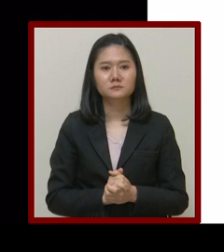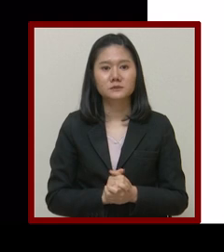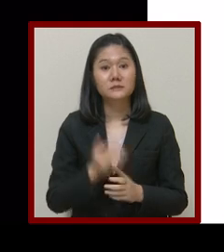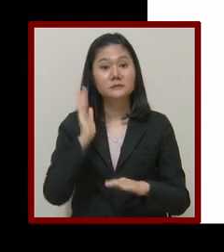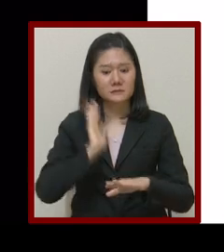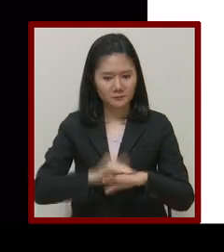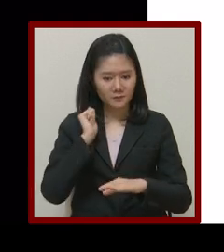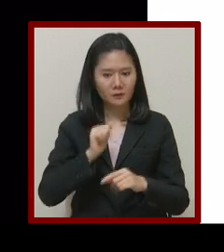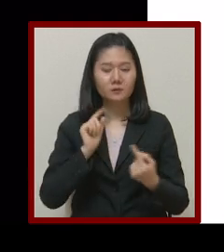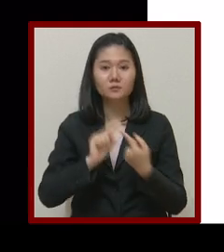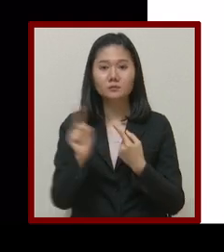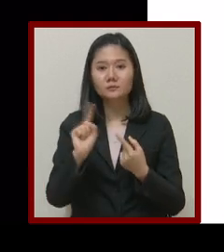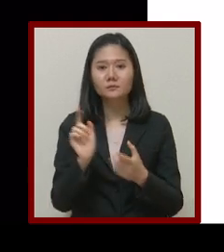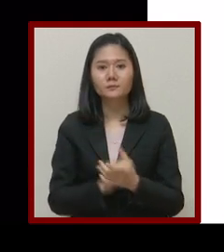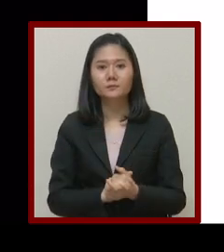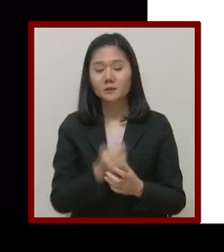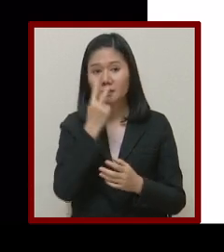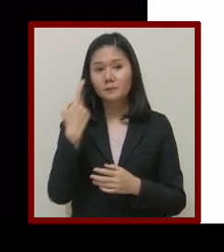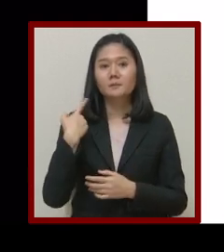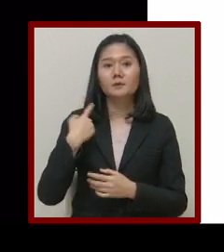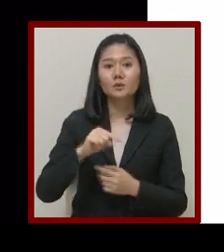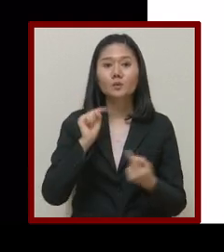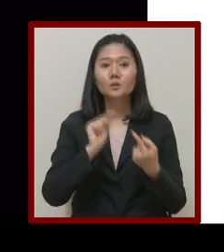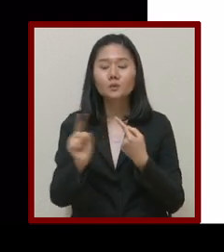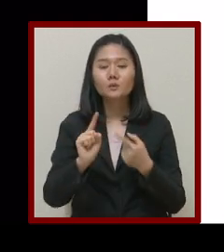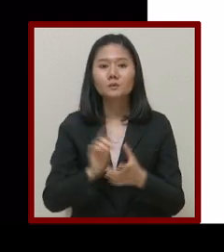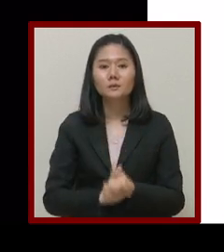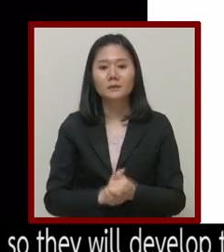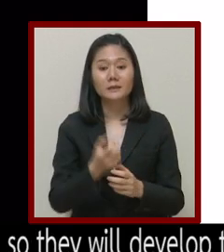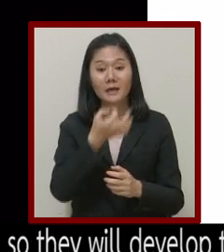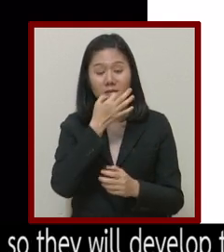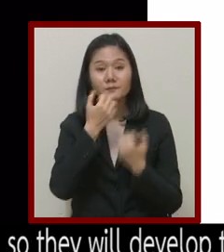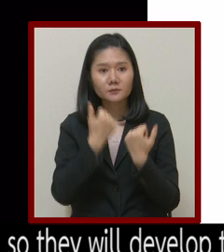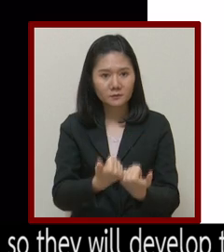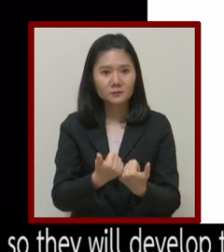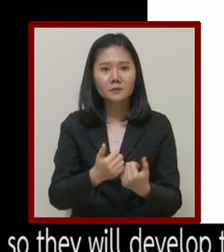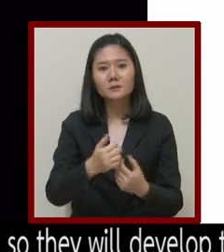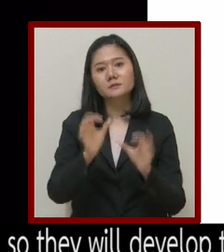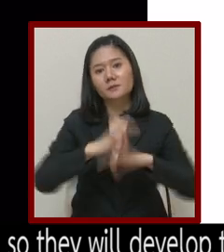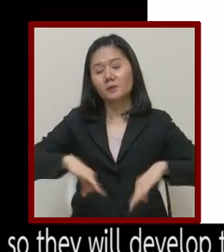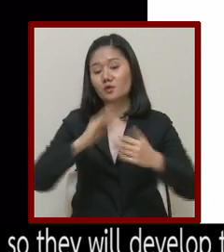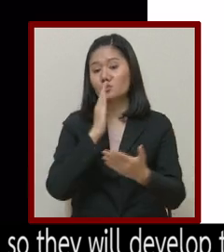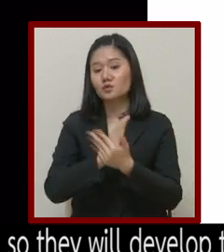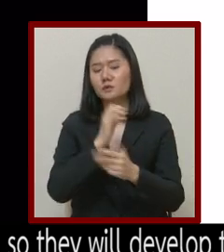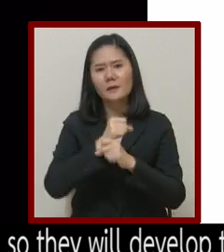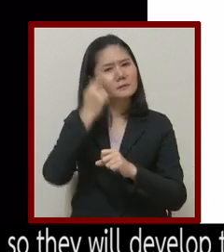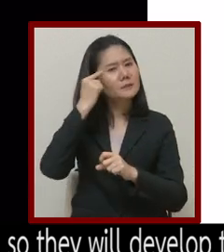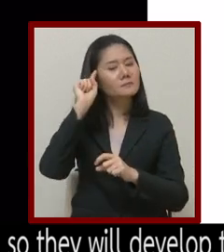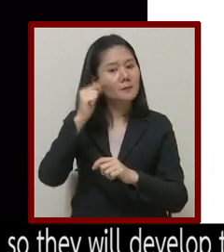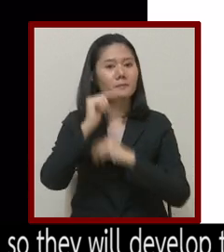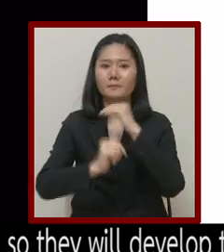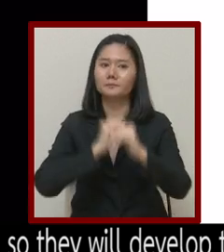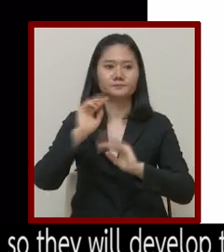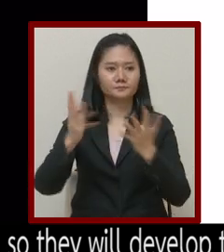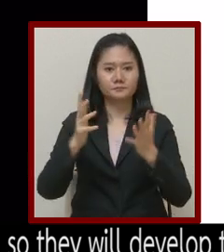เก่งแล้วก็เขาเห็นประโยชน์ของธุรกิจตัวนี้ขึ้นมาเพราะฉะนั้นเขาจะไม่หยุดในการคิดพัฒ